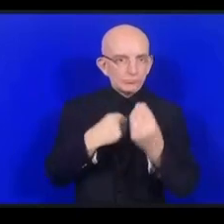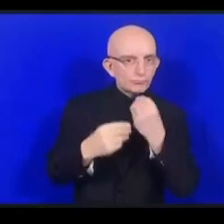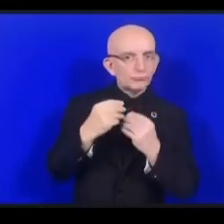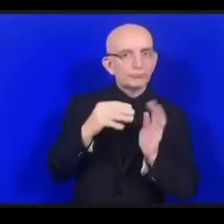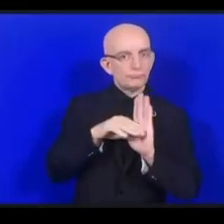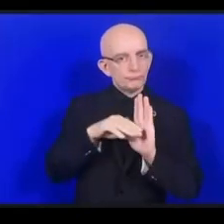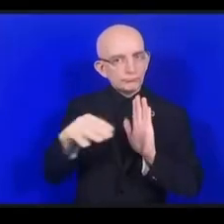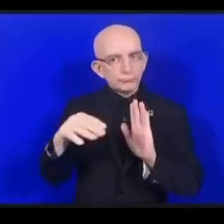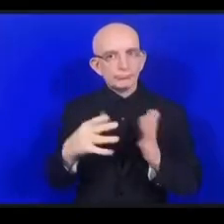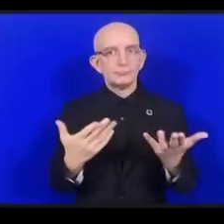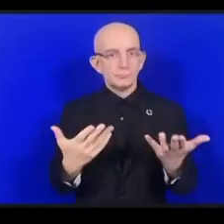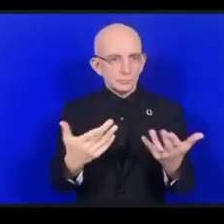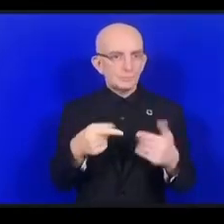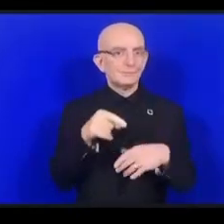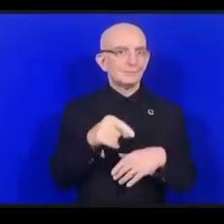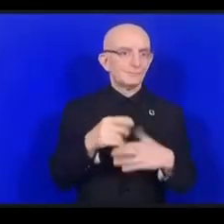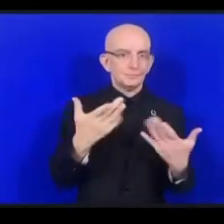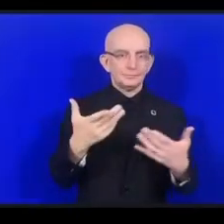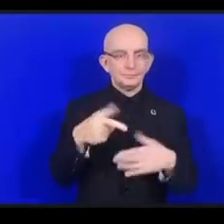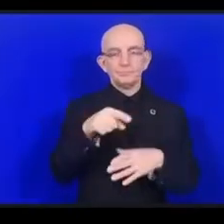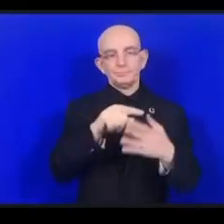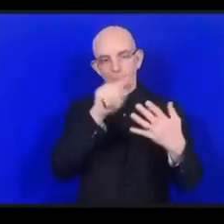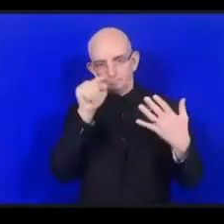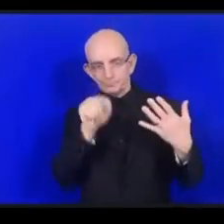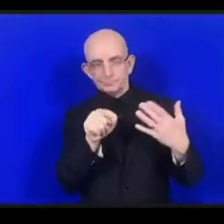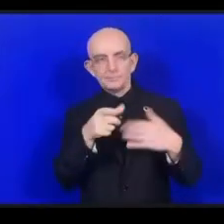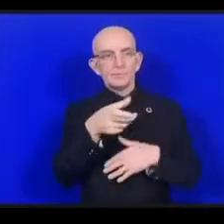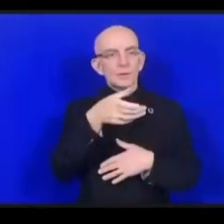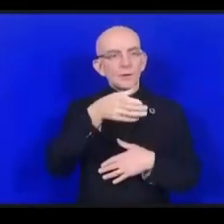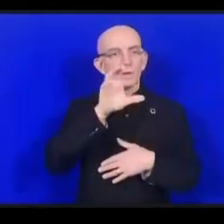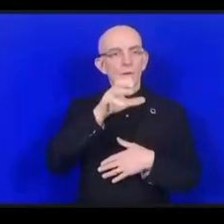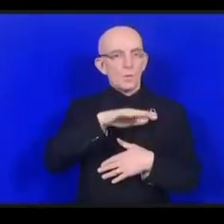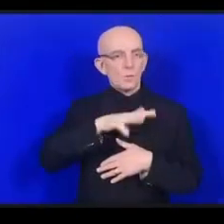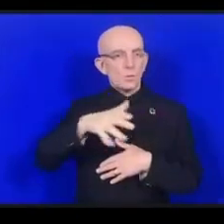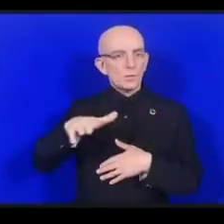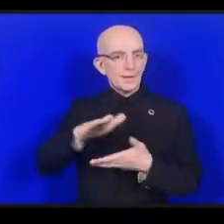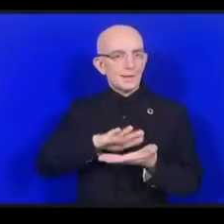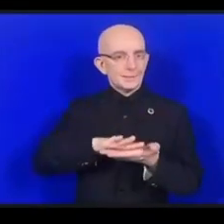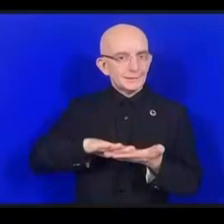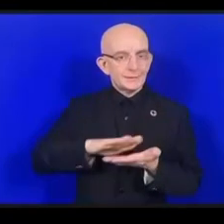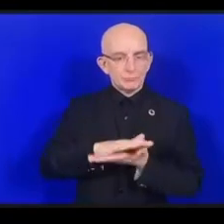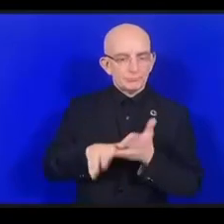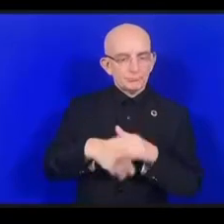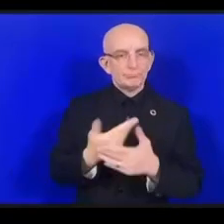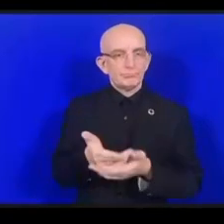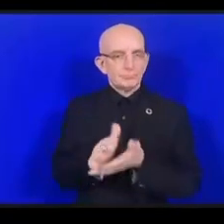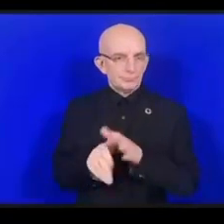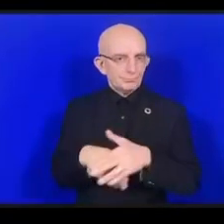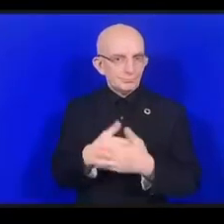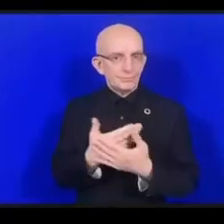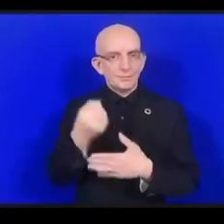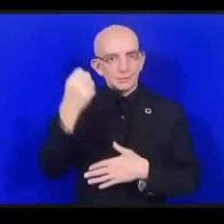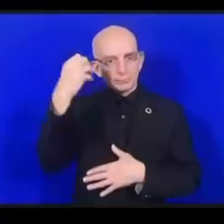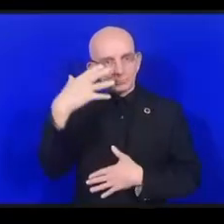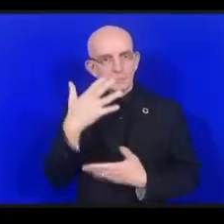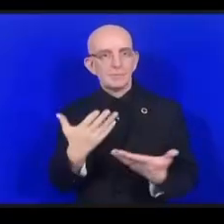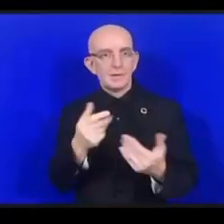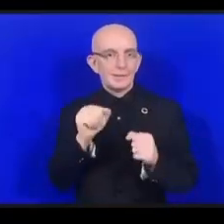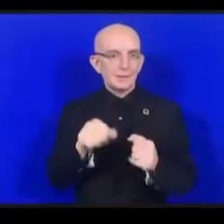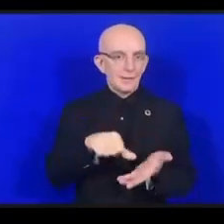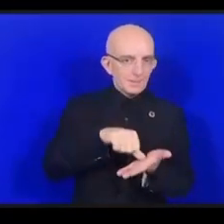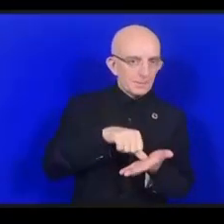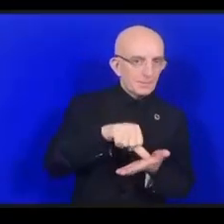的这种能源，体面的环境和清洁的空气等等等